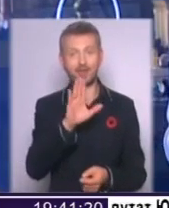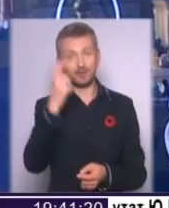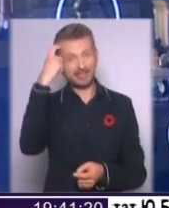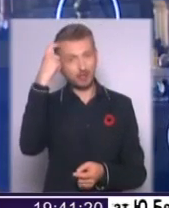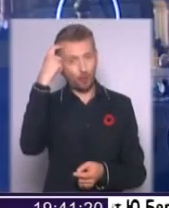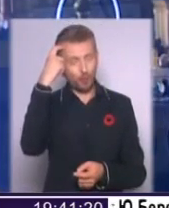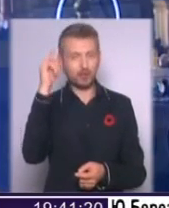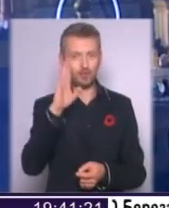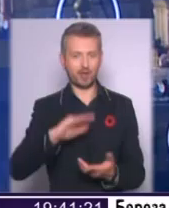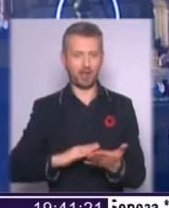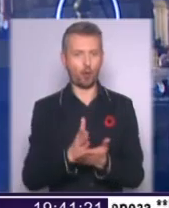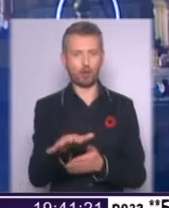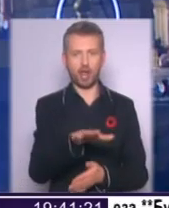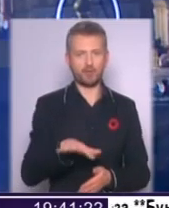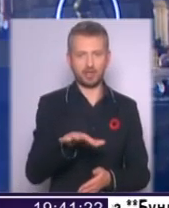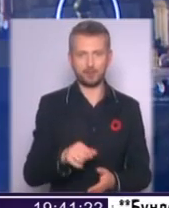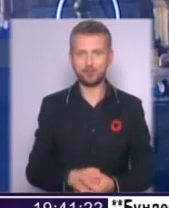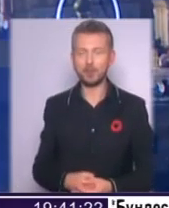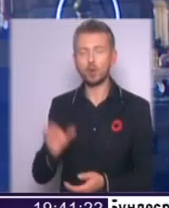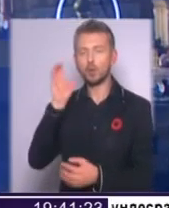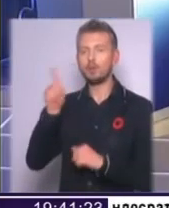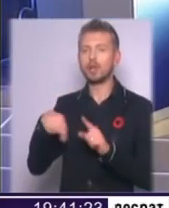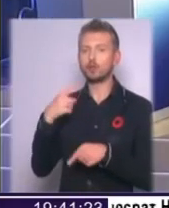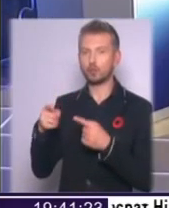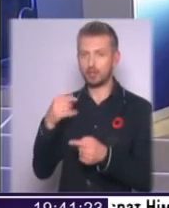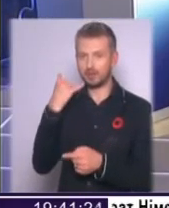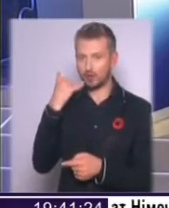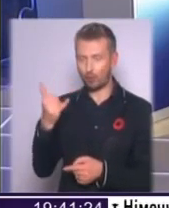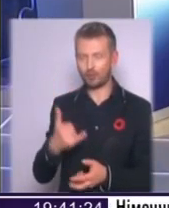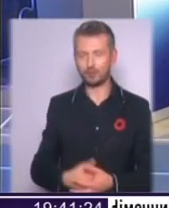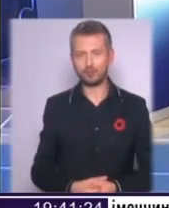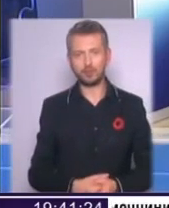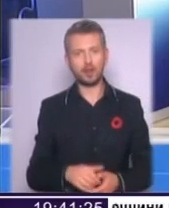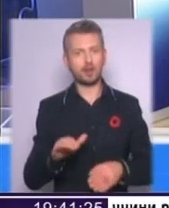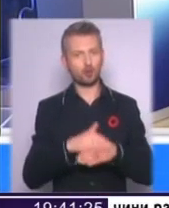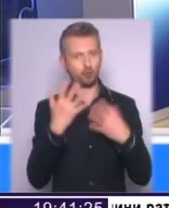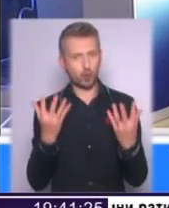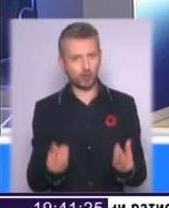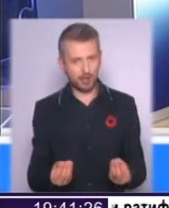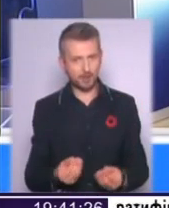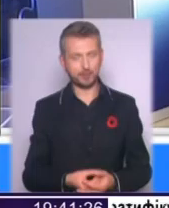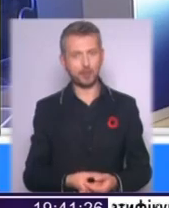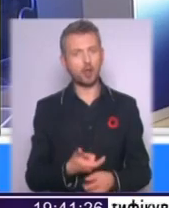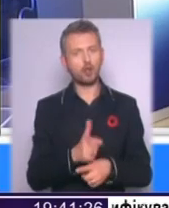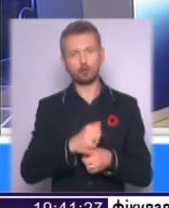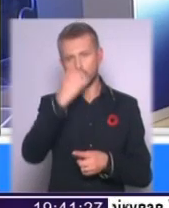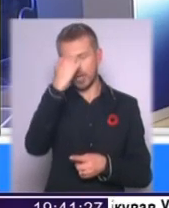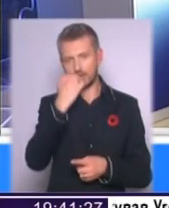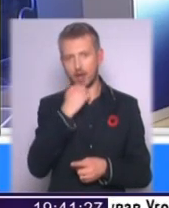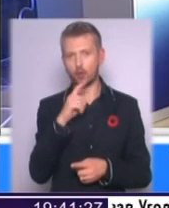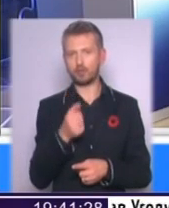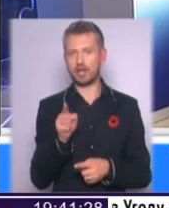в географії. Ми слухаємо наступного глядача. Прошу, будь ласка, говоріть. Доброго дня. Доброго. Дуже дякуємо за